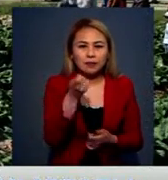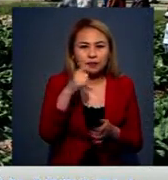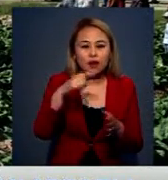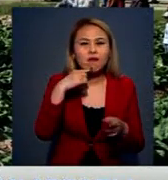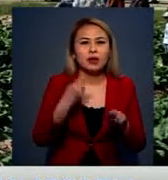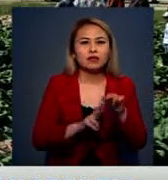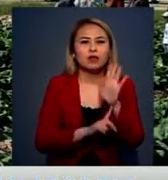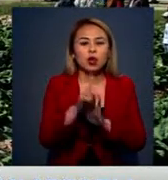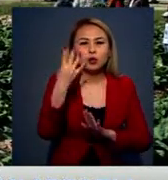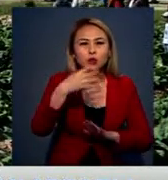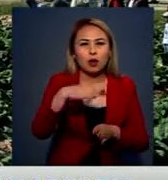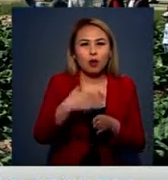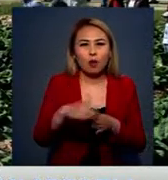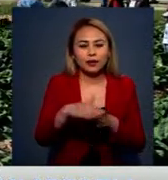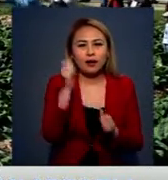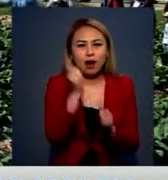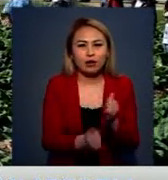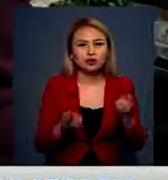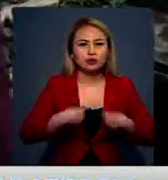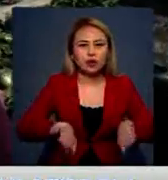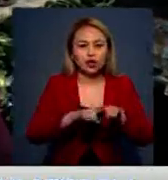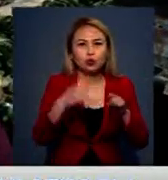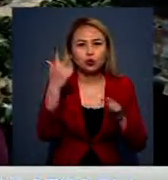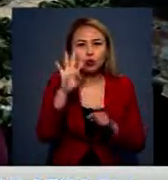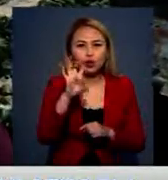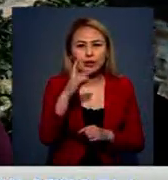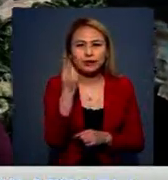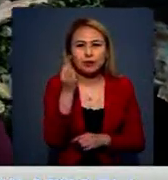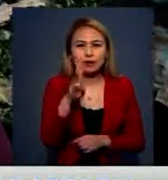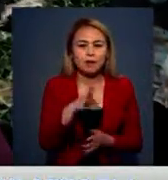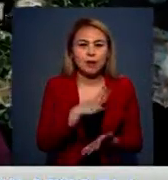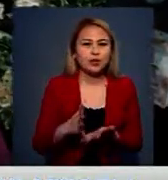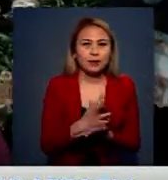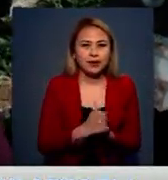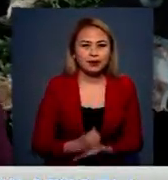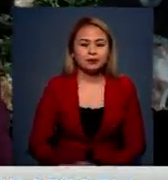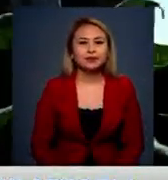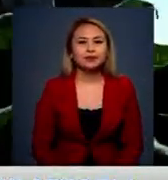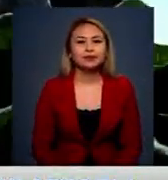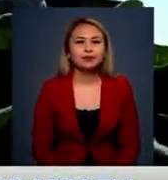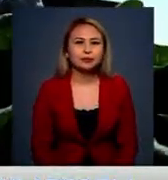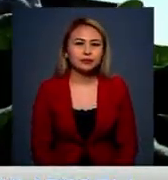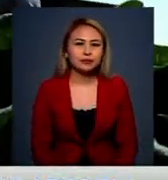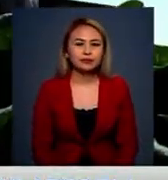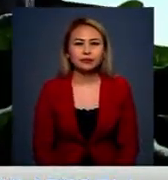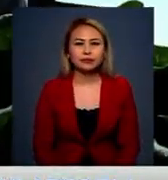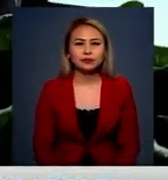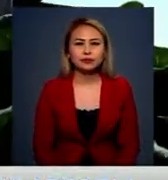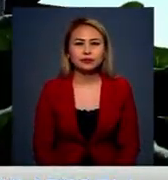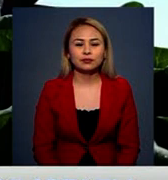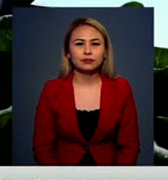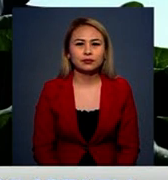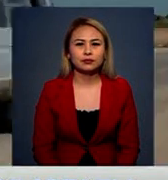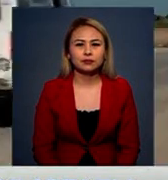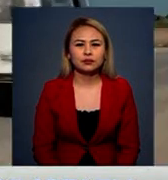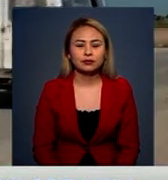арқасында 40 қабаттың әр гектарынан 400 центнерден өнім алды. Жандос Жұмабек, Ерболат Әбіш, Самат Нағашбекұлы,